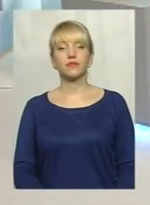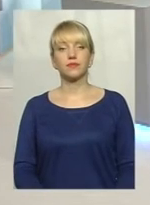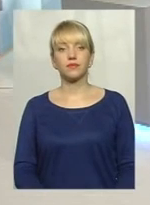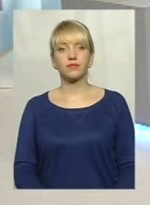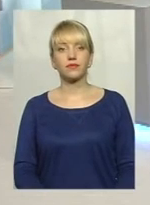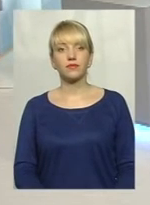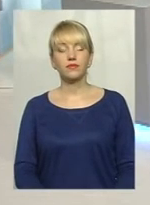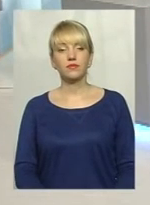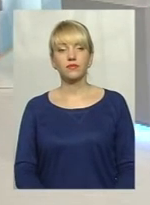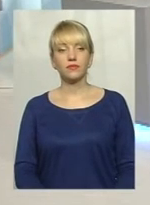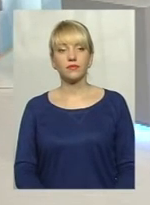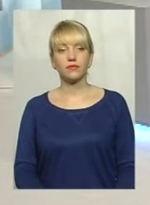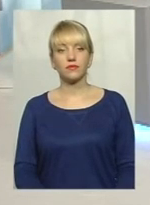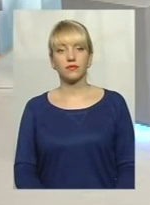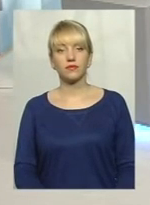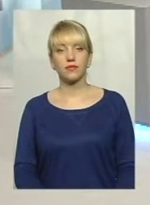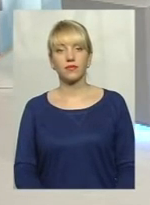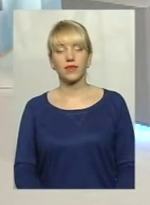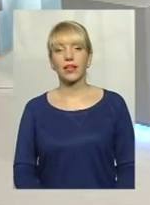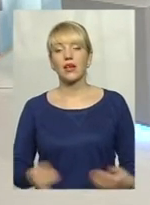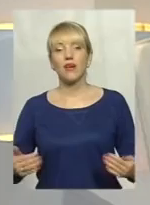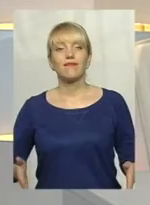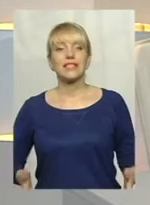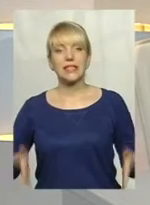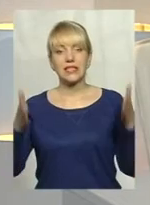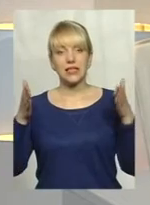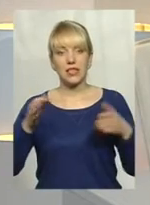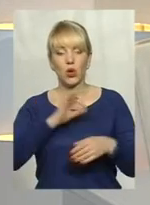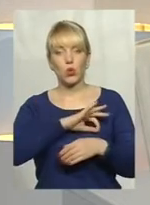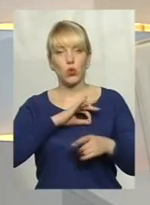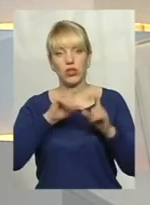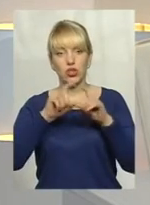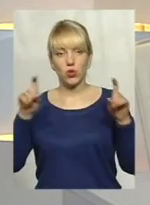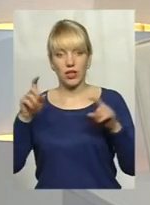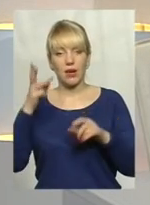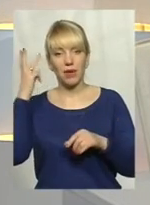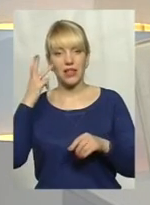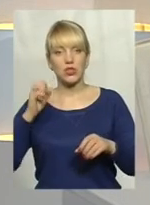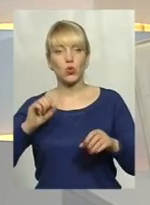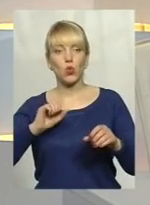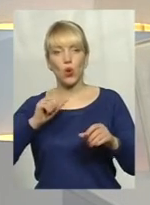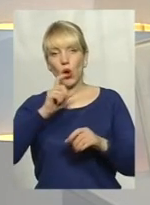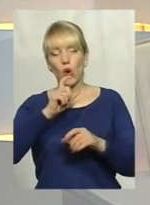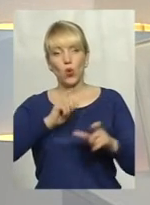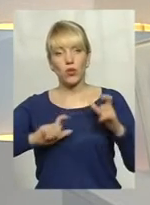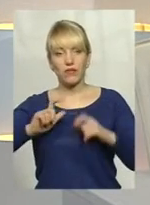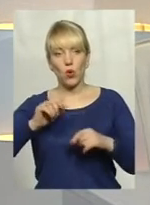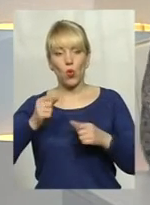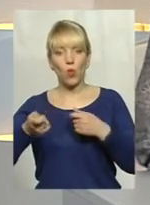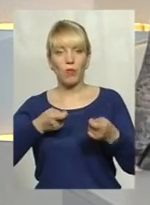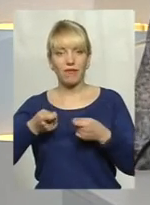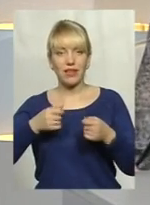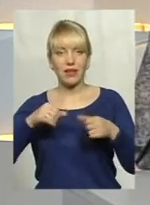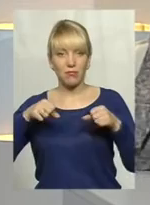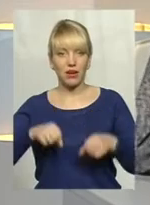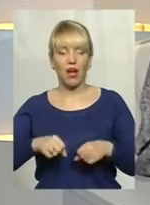Мирослава, в стінах юридичної клініки, в стінах Хмельницького університету управління та права народилася ціла брошурка, скажімо